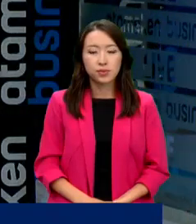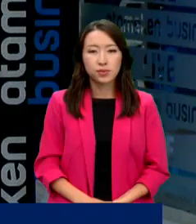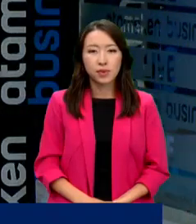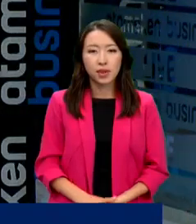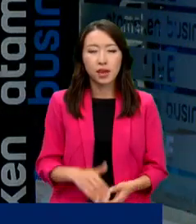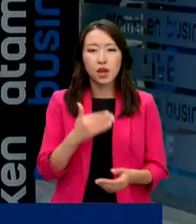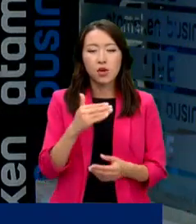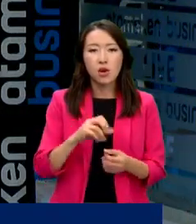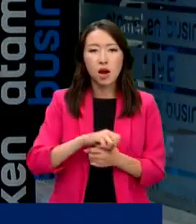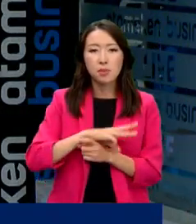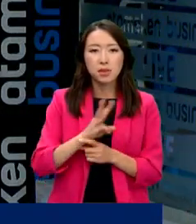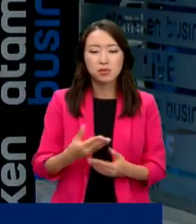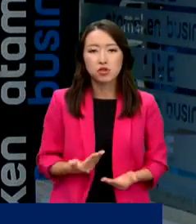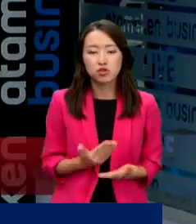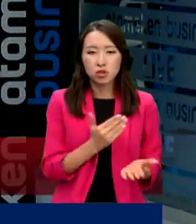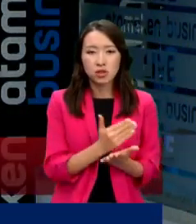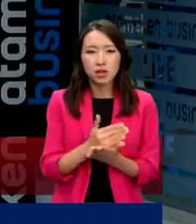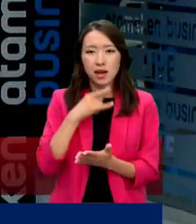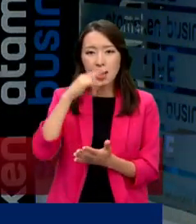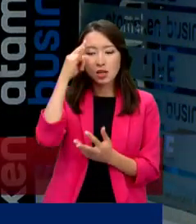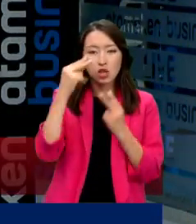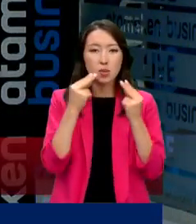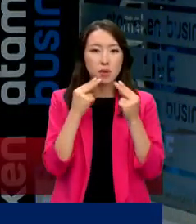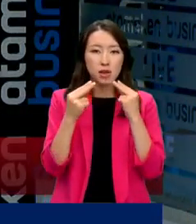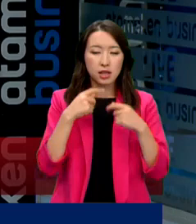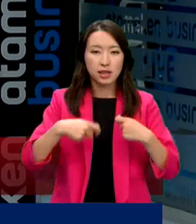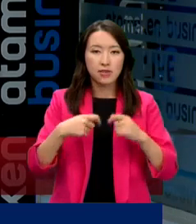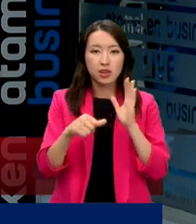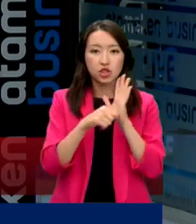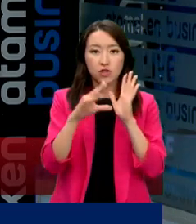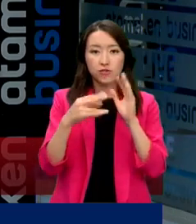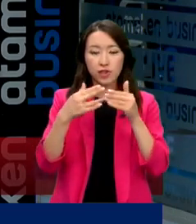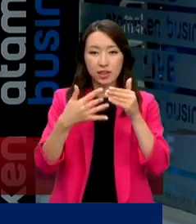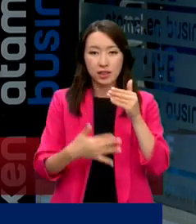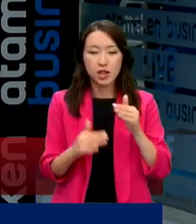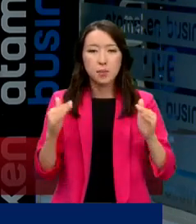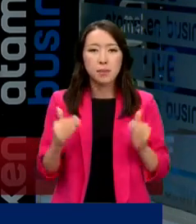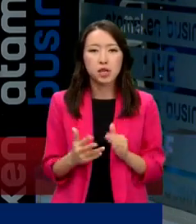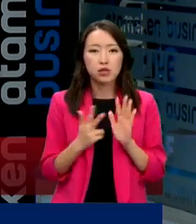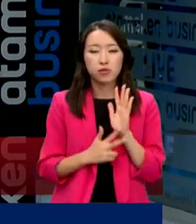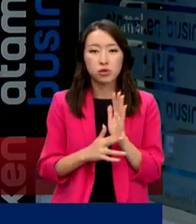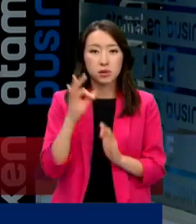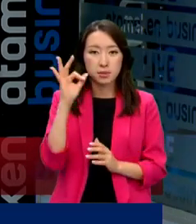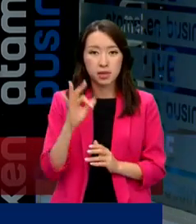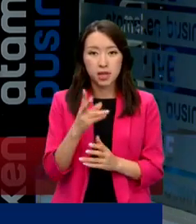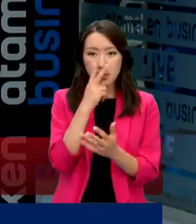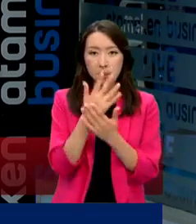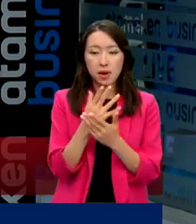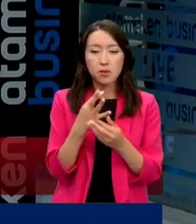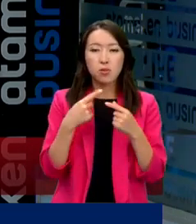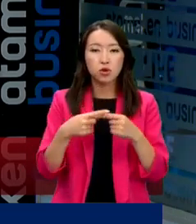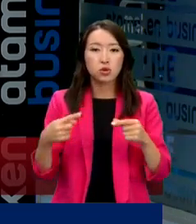Уровень обеспеченности Казахстана продовольственными товарами по 6 видам составляет менее 80%. Показатели по